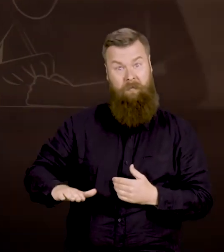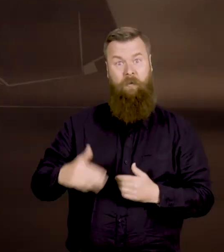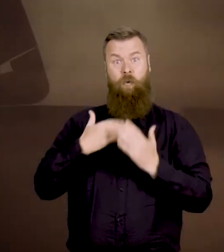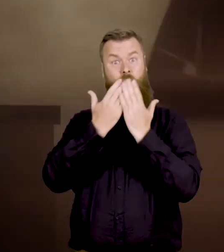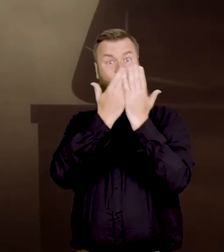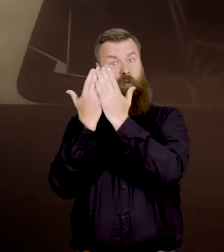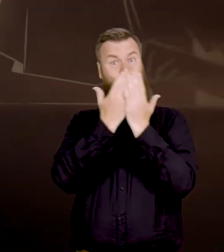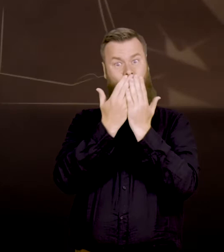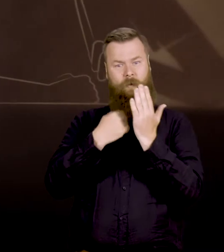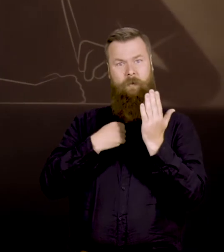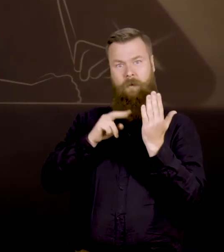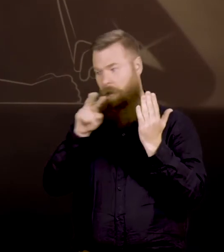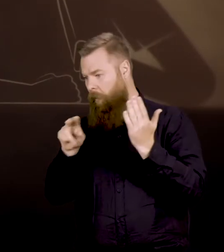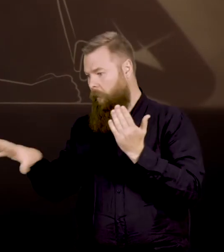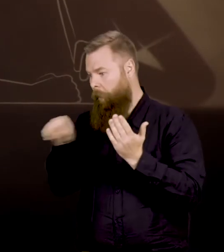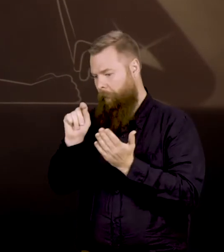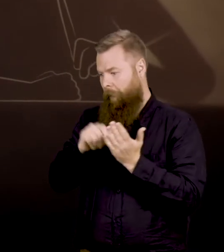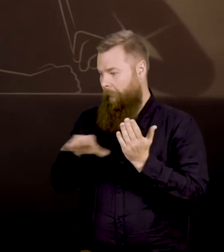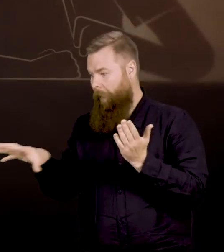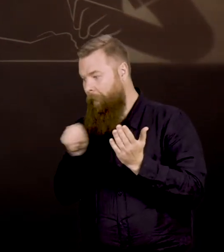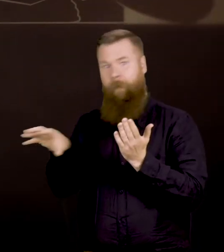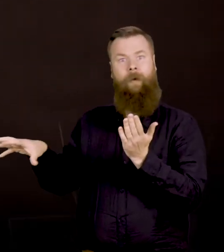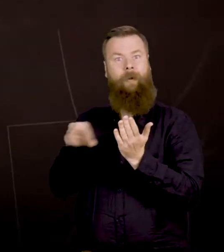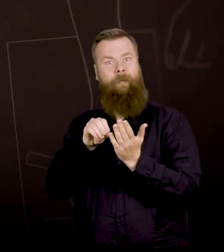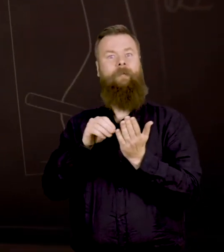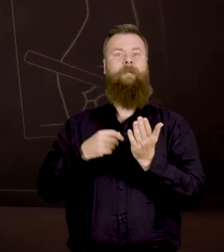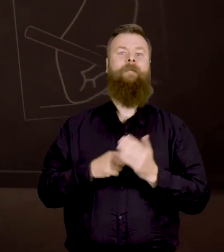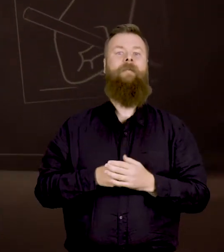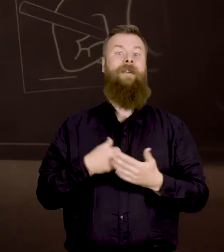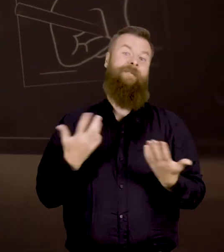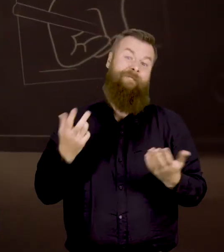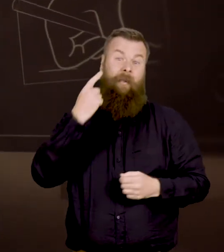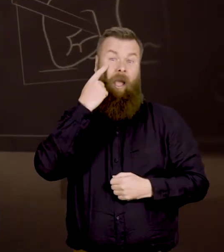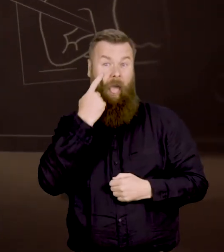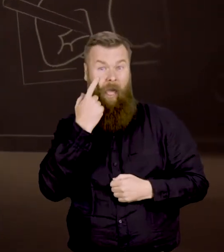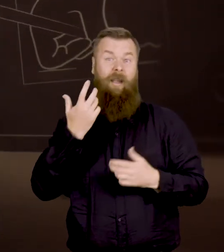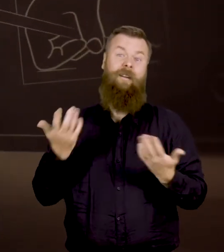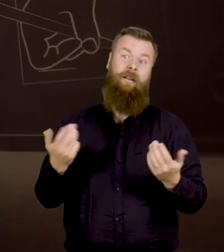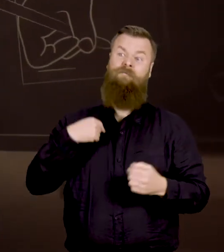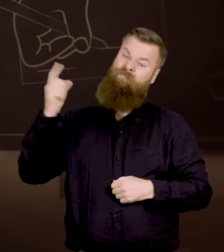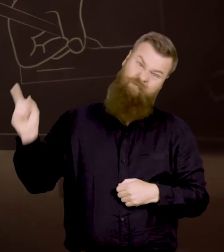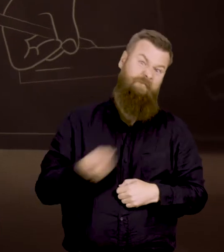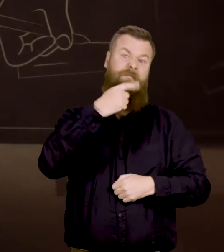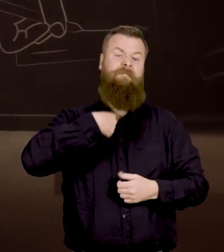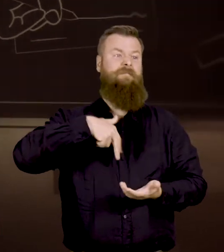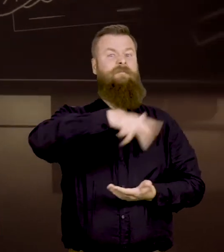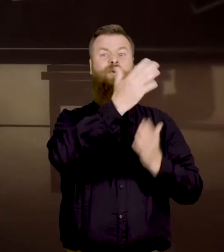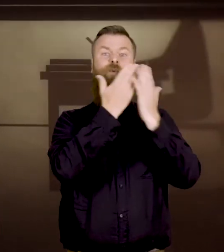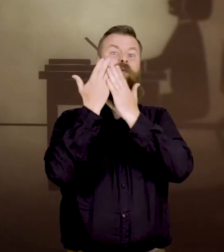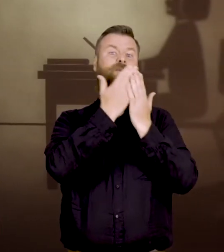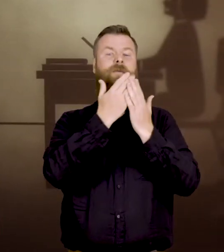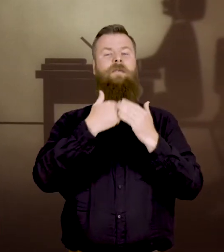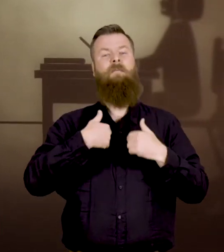Quand j'étais jeune à l'école, je copiais l'écriture de mes compagnons. Je trichais et ils m'ont dit de quitter